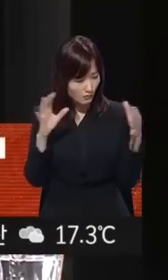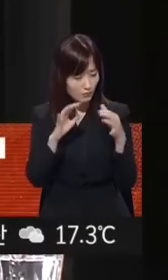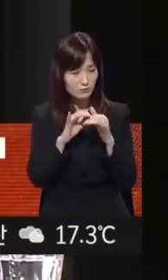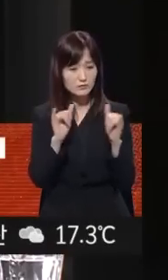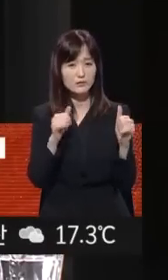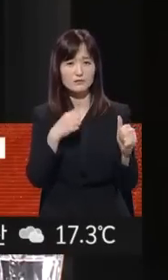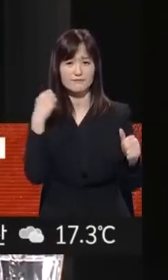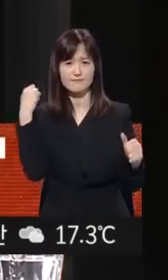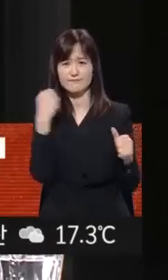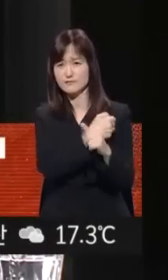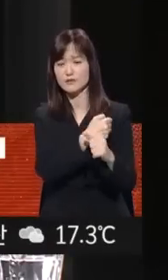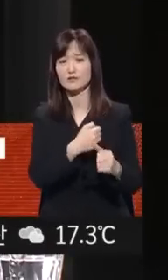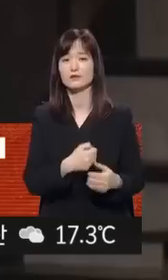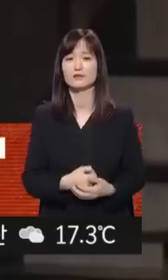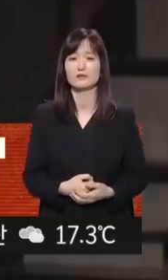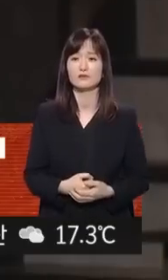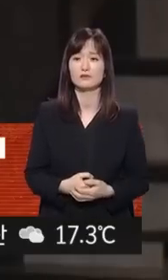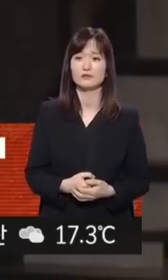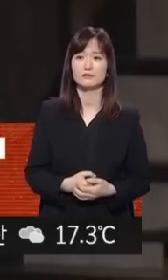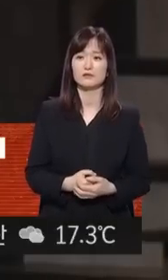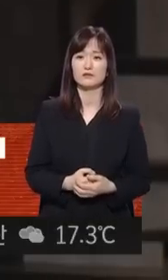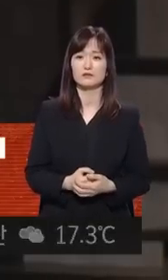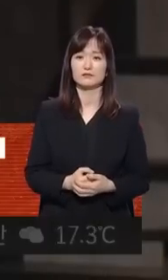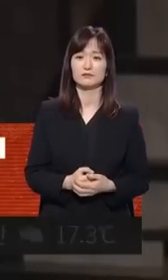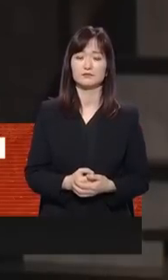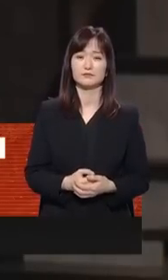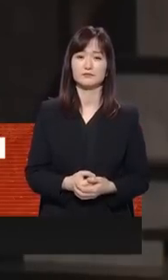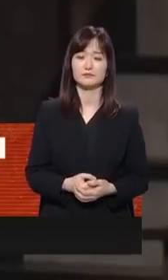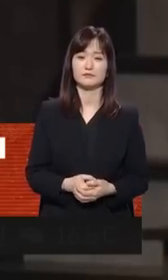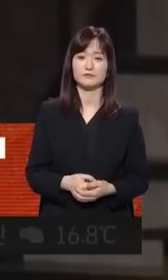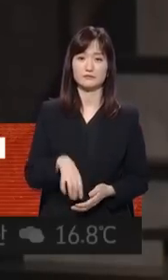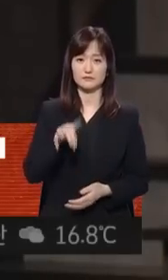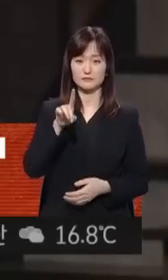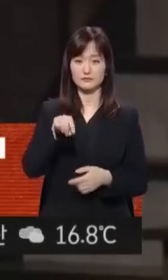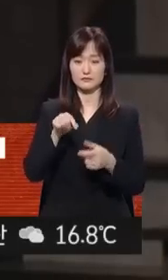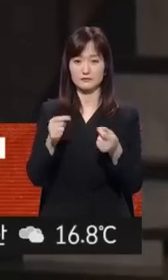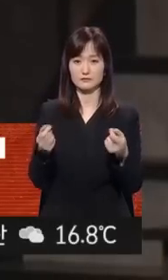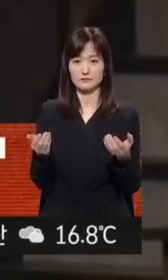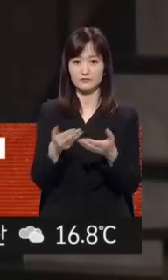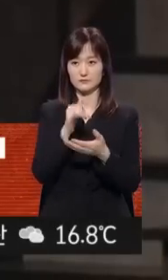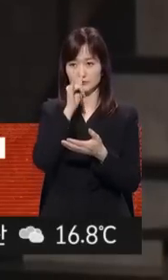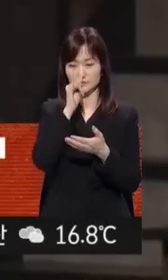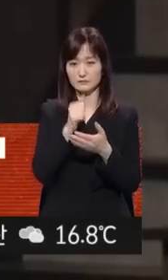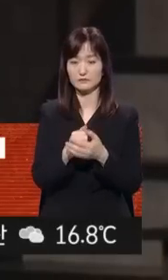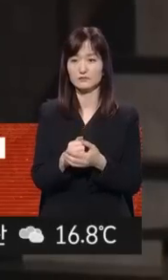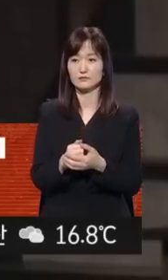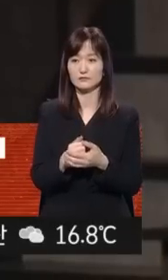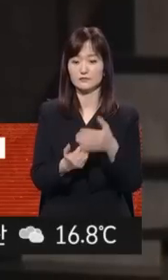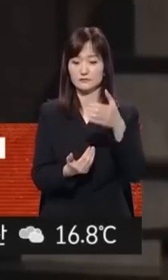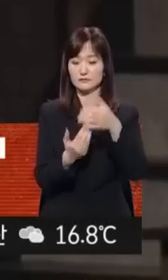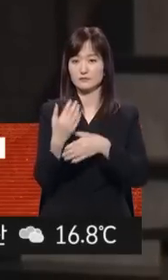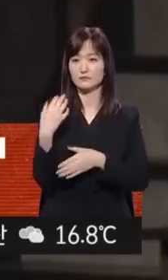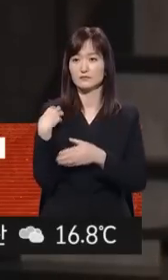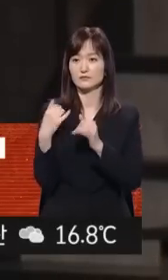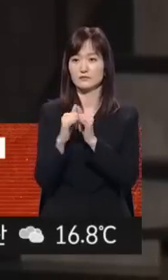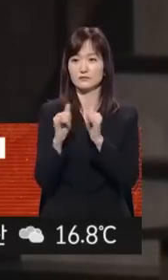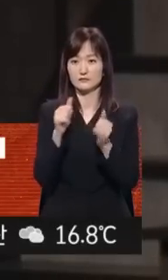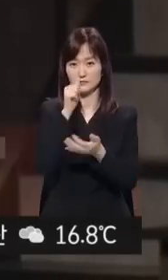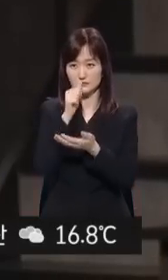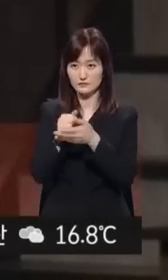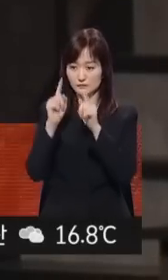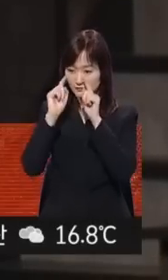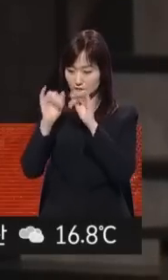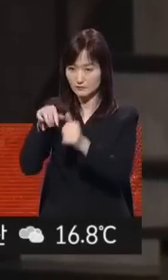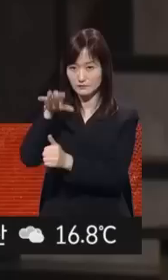사건 다들 시청자 여러분 기억하실지 모르지만 처음에 이런 일이 있고 난 다음에이 사건의 담당했던 그 피의자가